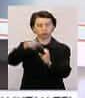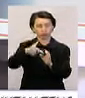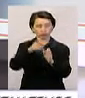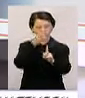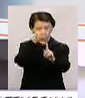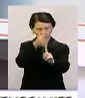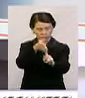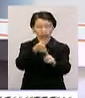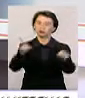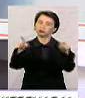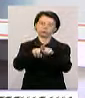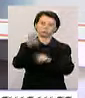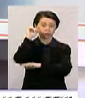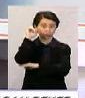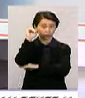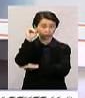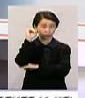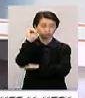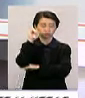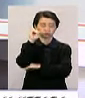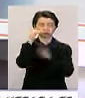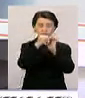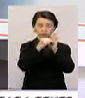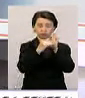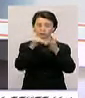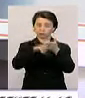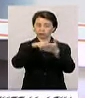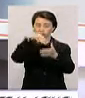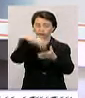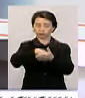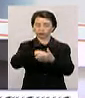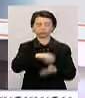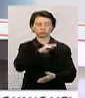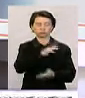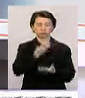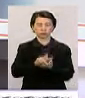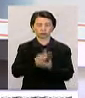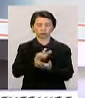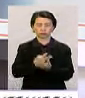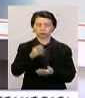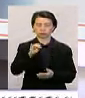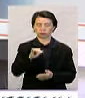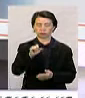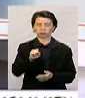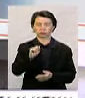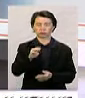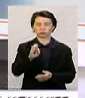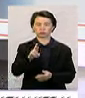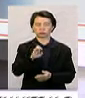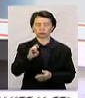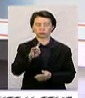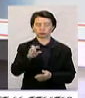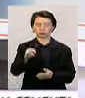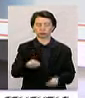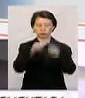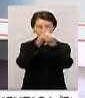bersasar selaras janji-janji manifestonya. Jelas Timbalan Menteri Keuangan Dato' Insinyur Amiruddin Hamzah, pengumuman mengenai subsidi